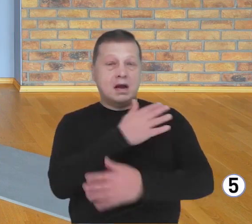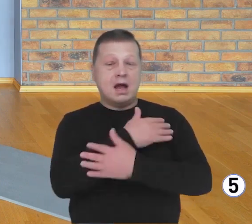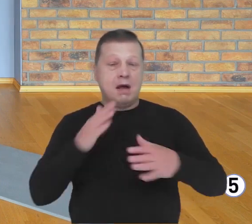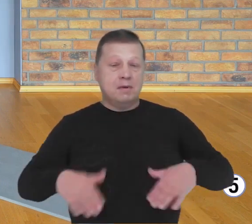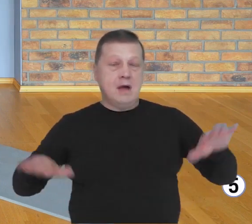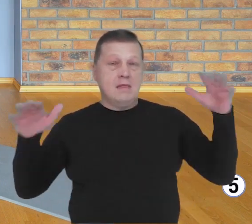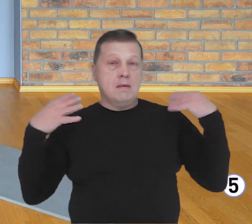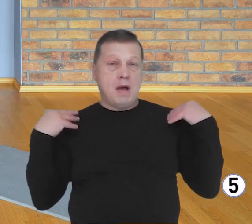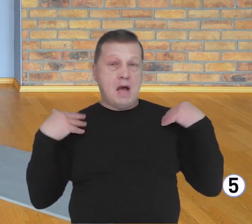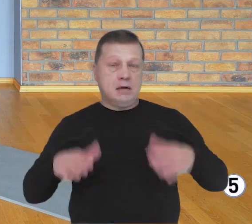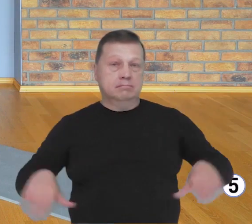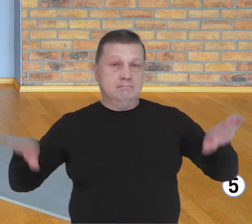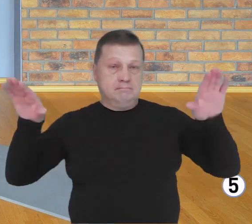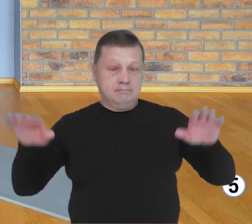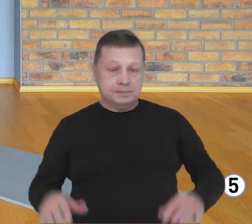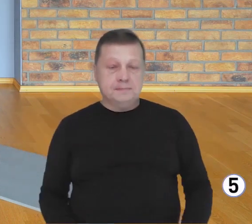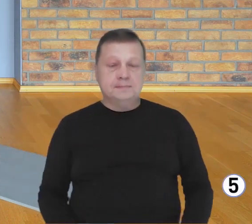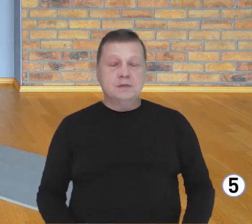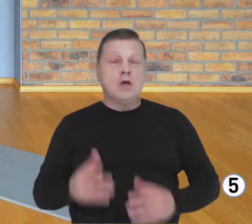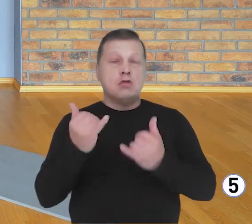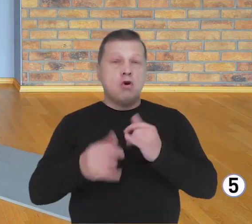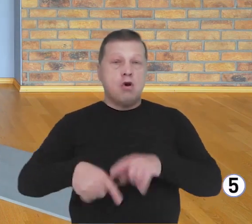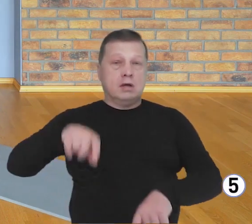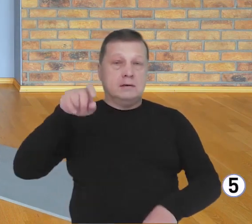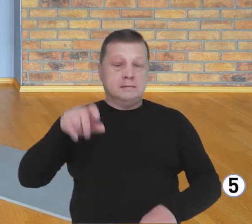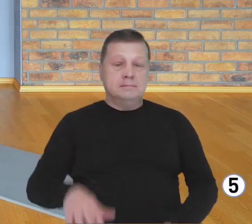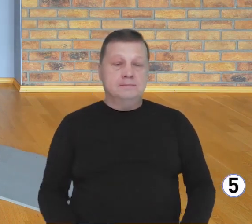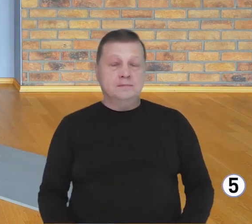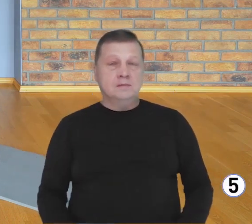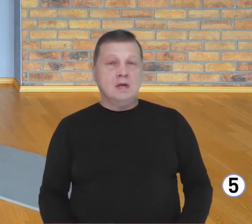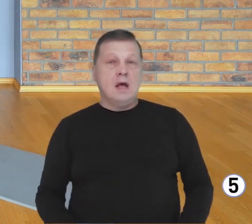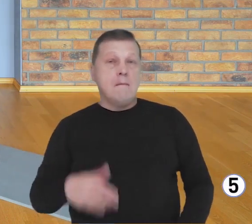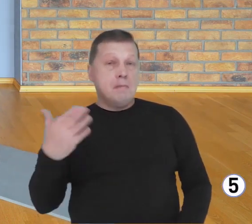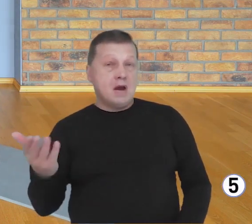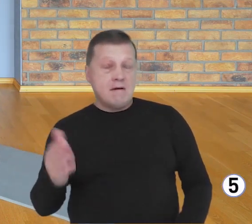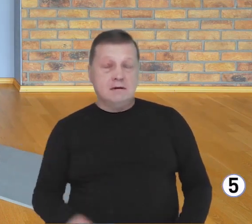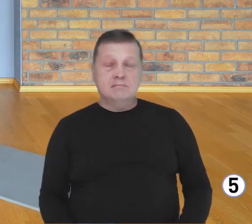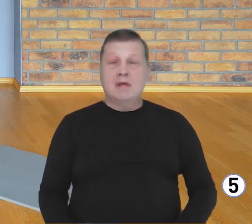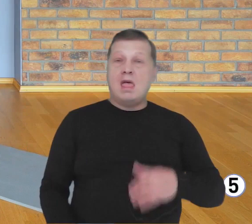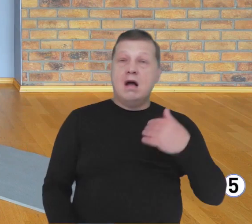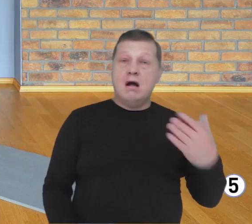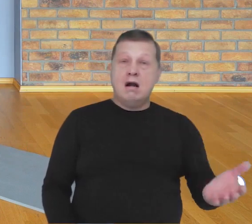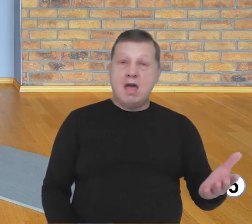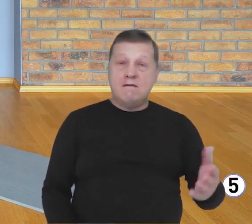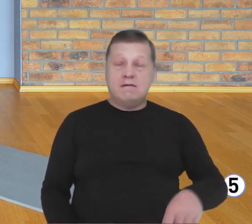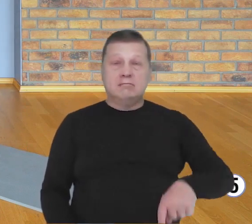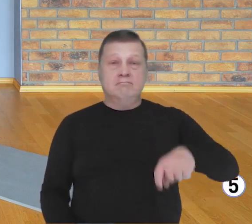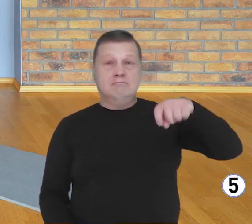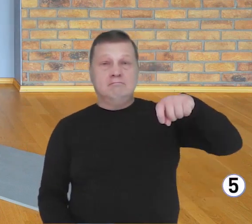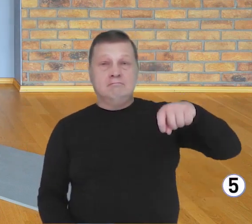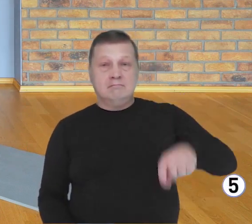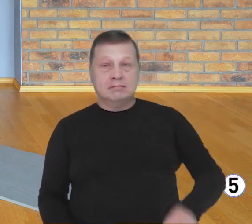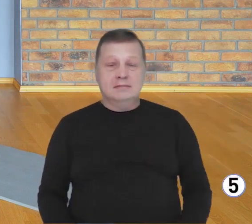Wznosy ramion do poziomu barku. I unosimy nogę. Raz prawą, raz